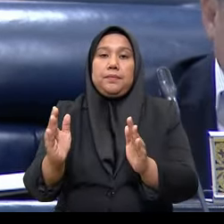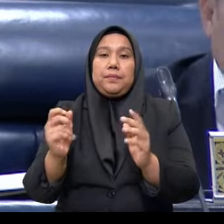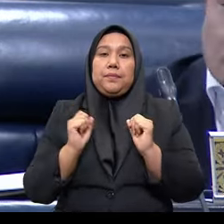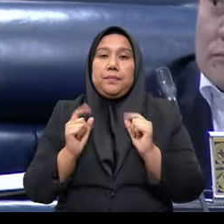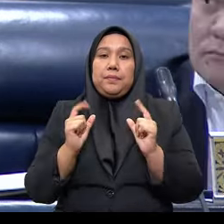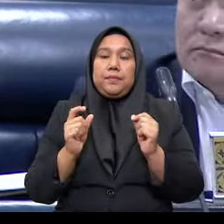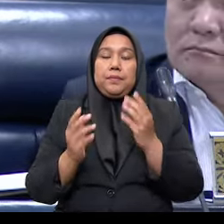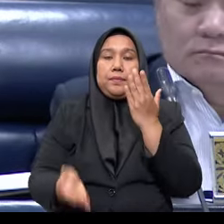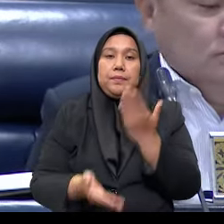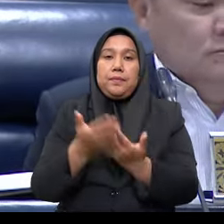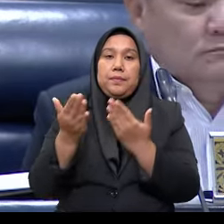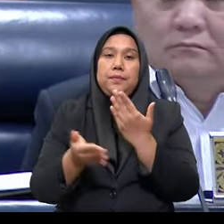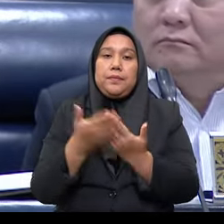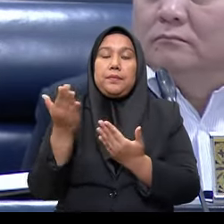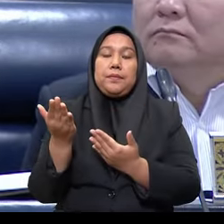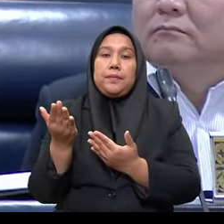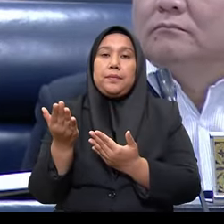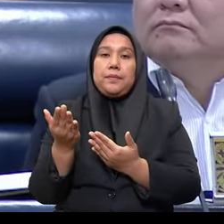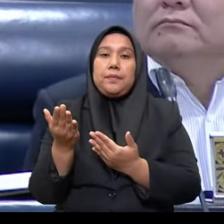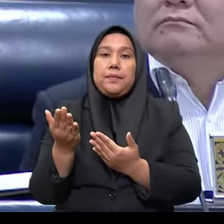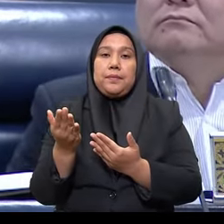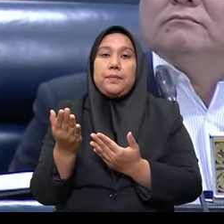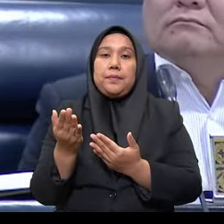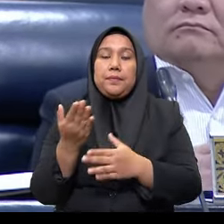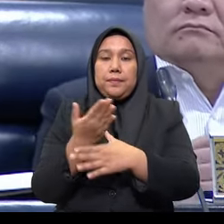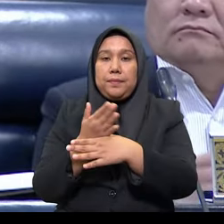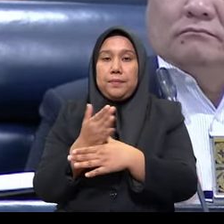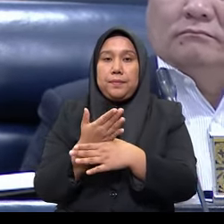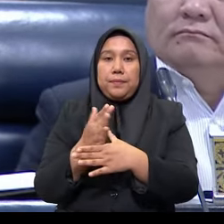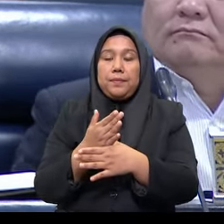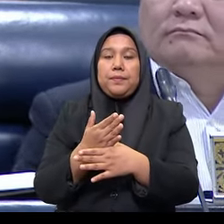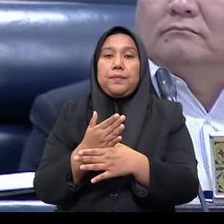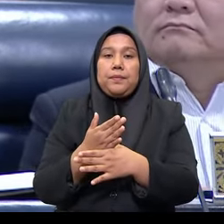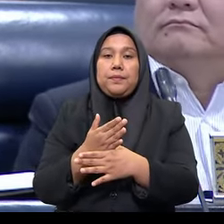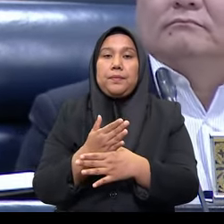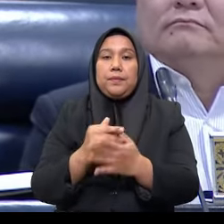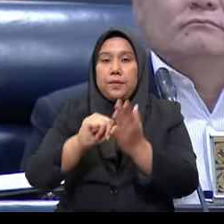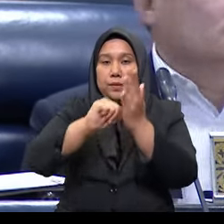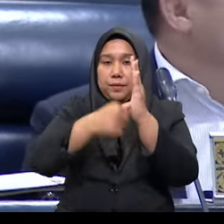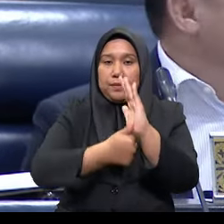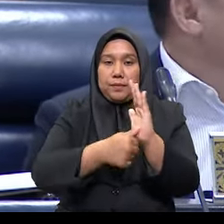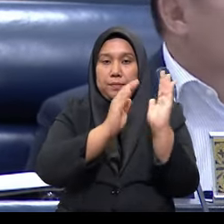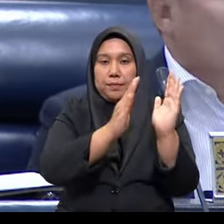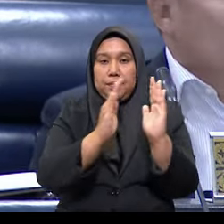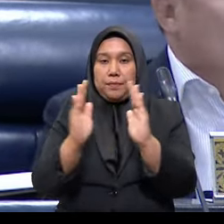bagi memudahkan perkongsian sumber perpustakaan.